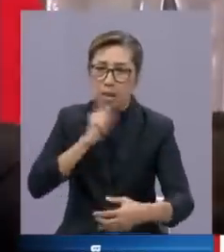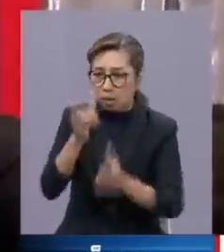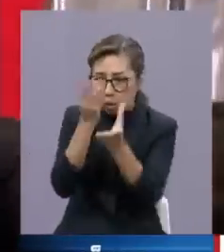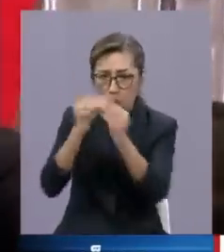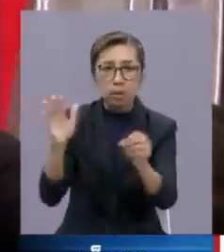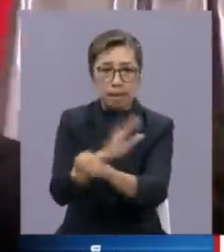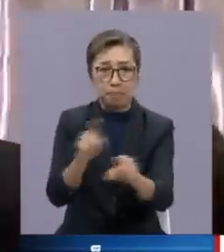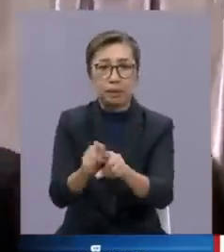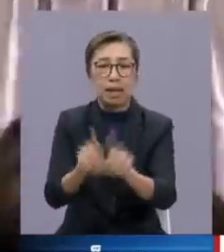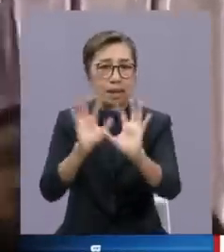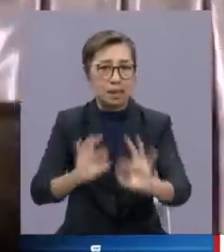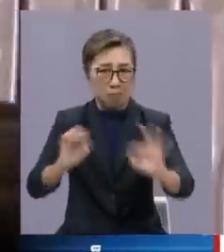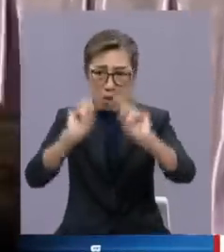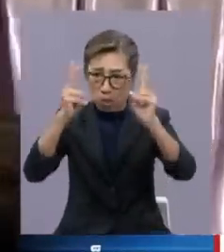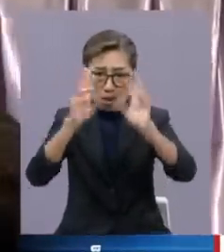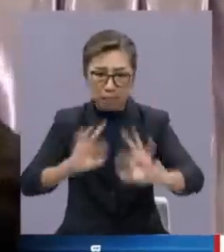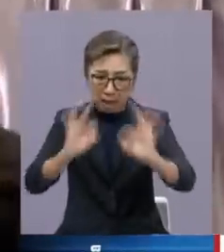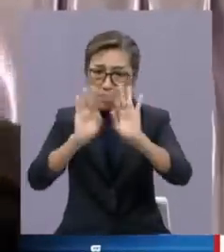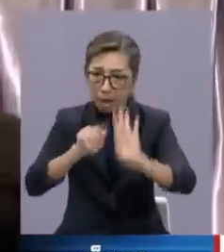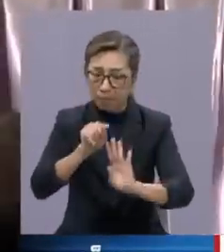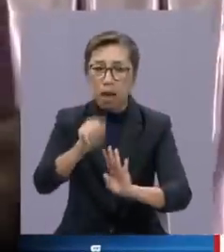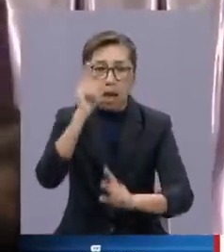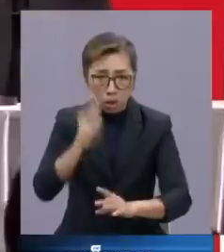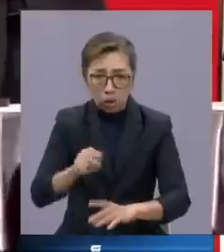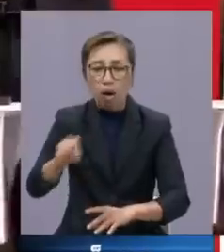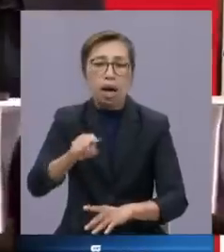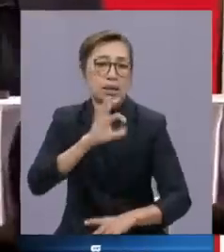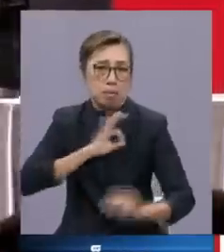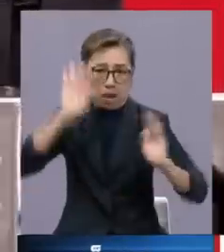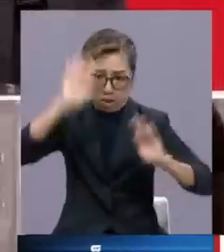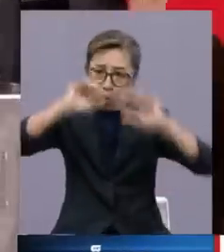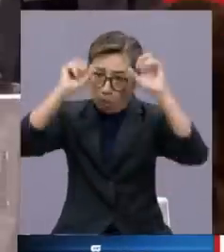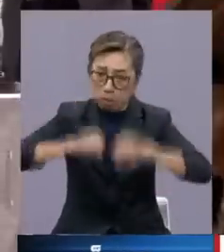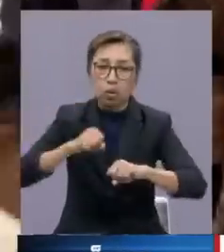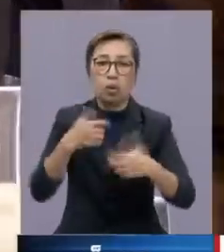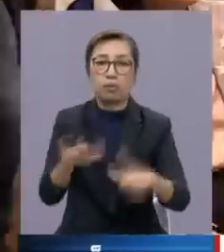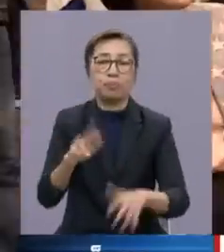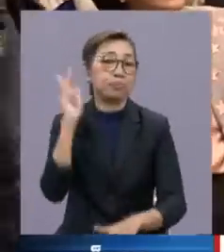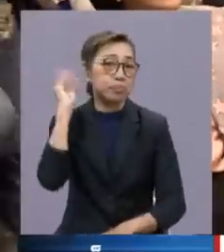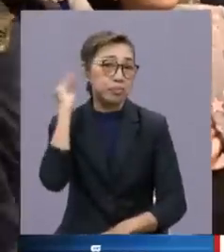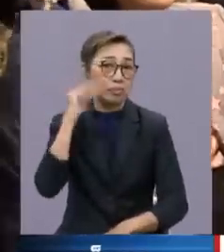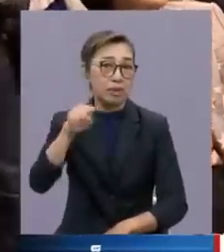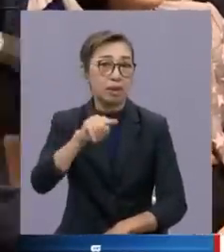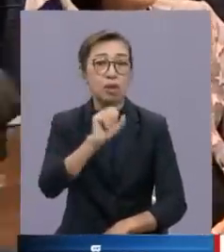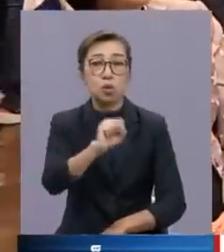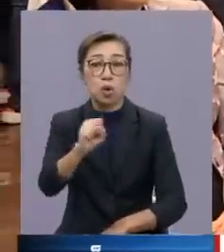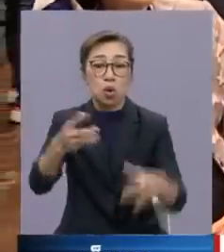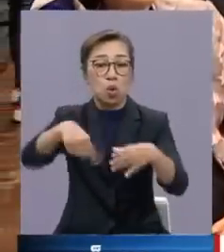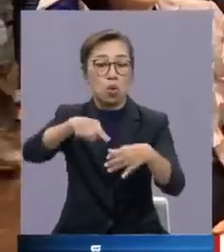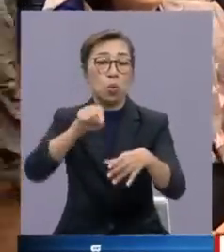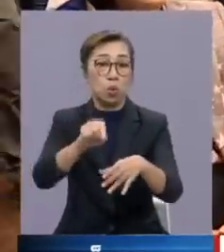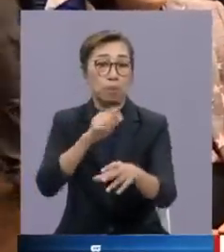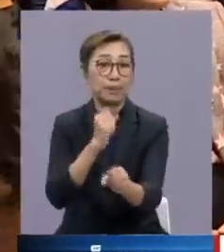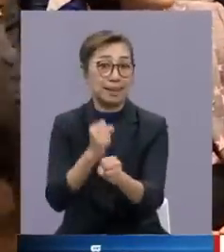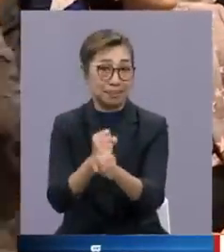บโดยเฉพาะประเด็นใหญ่เช่นนี้ควรมีการลงมติกันในพรรคขณะเดียวกันมีกระแสข่าวด้วยว่าทีมสสที่เคลื่อนไหวทำง